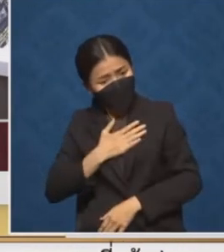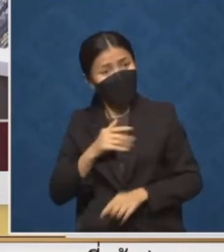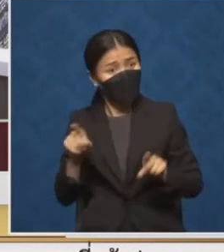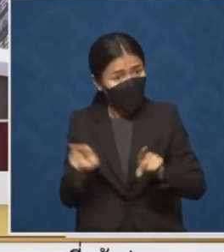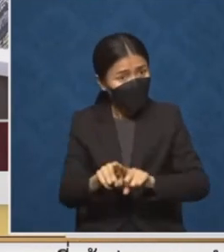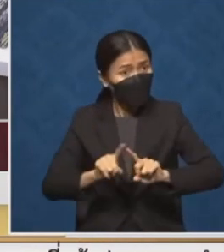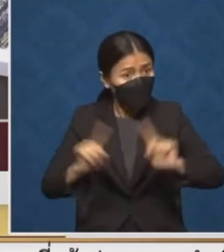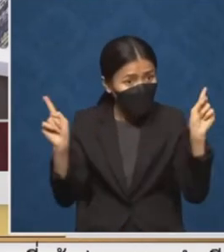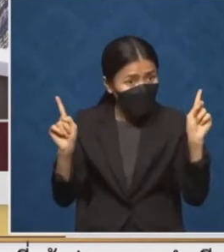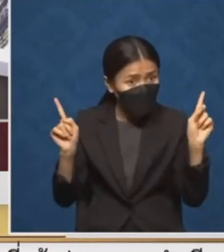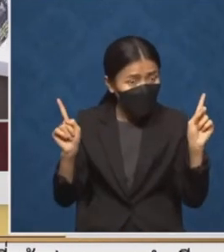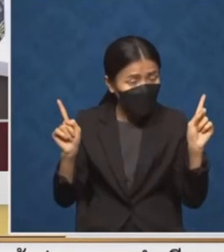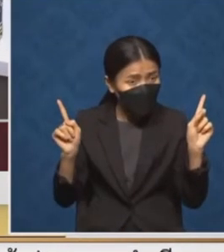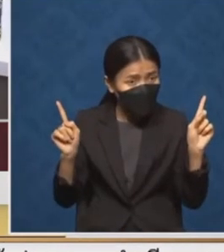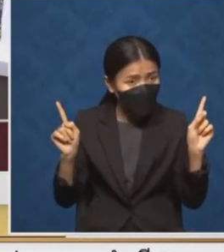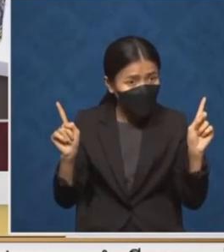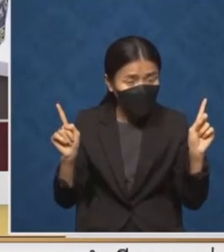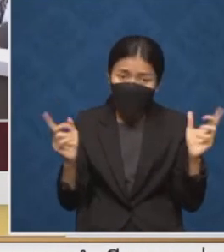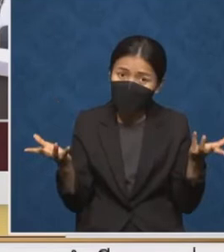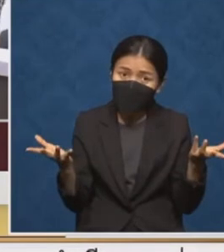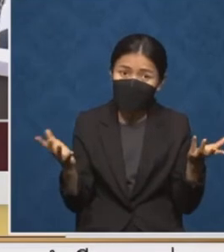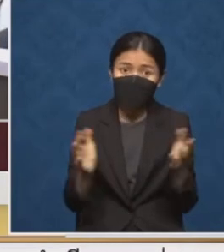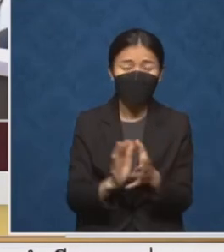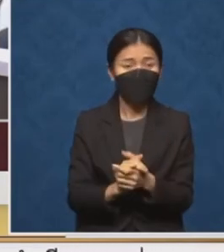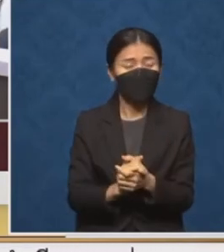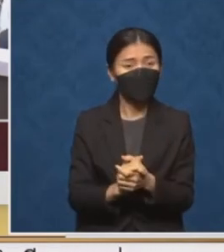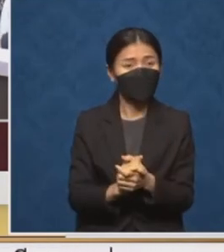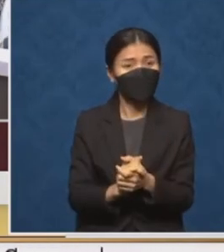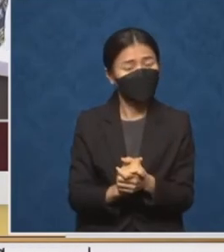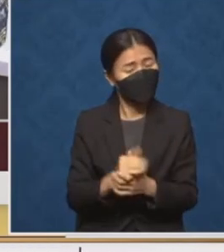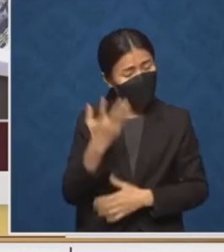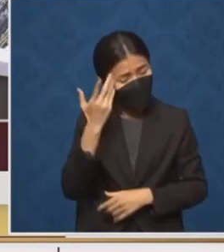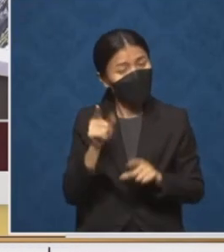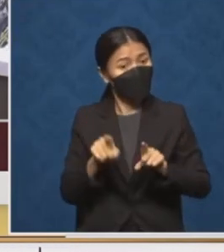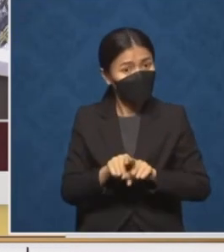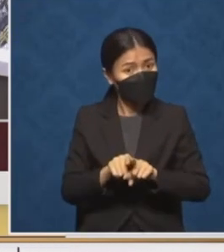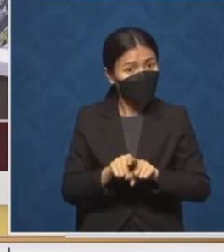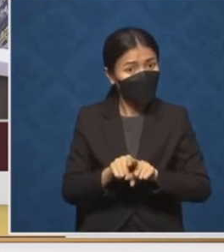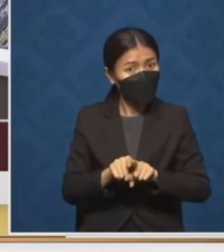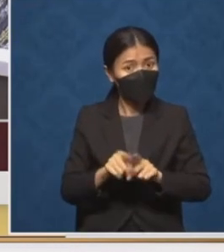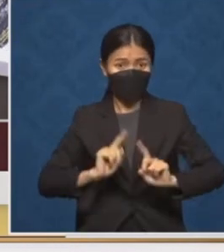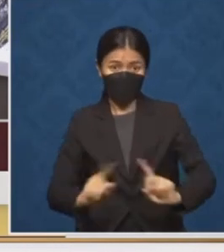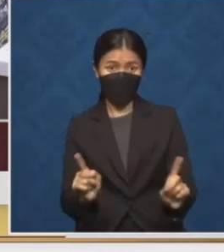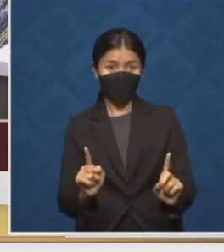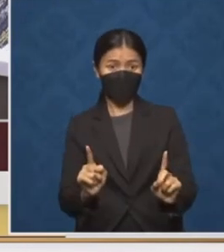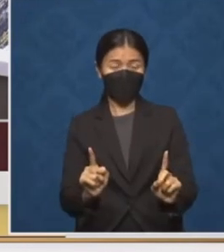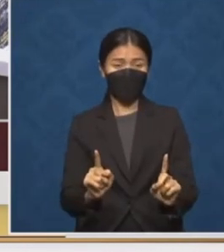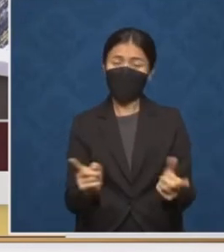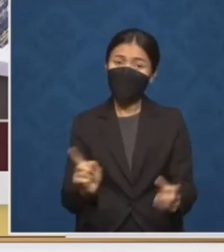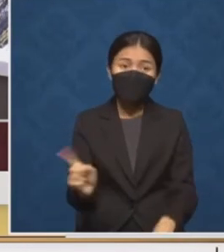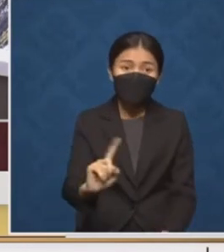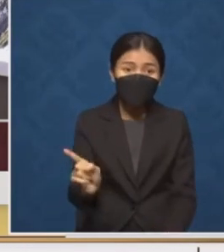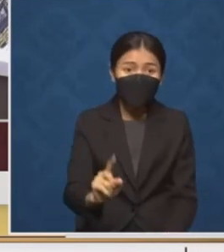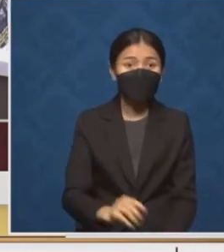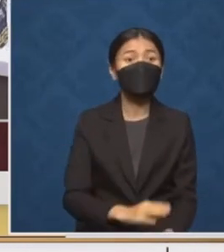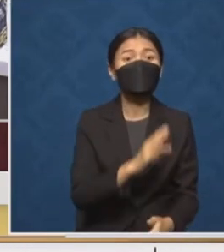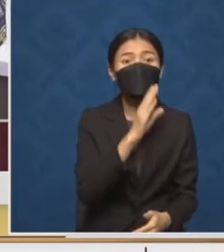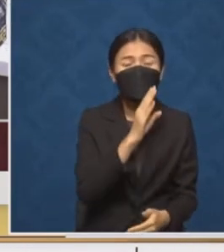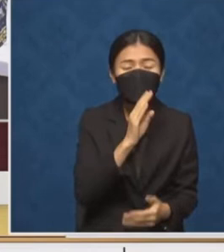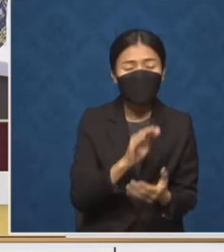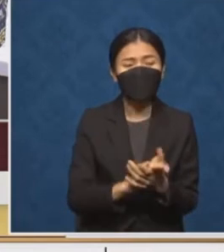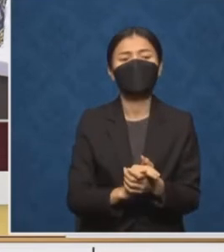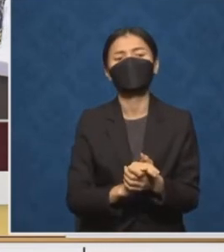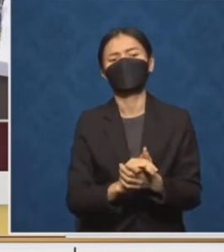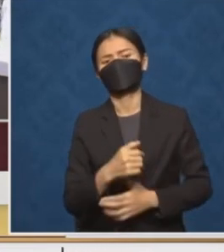าอ่านภาษาไทยแล้วแปลต่างจากผมถ้าแปลเหมือนผมนี่ท่านเขียนให้สำนักงานมีอำนา